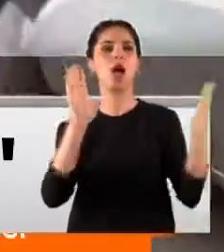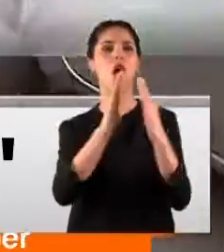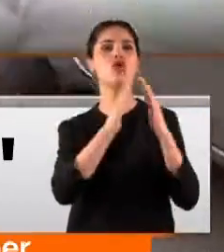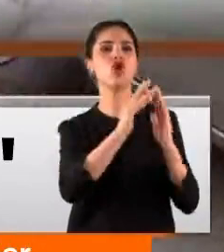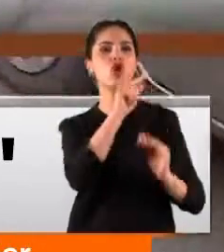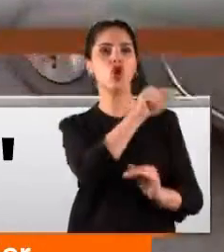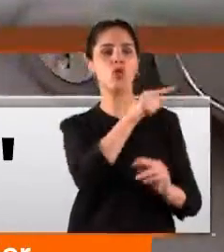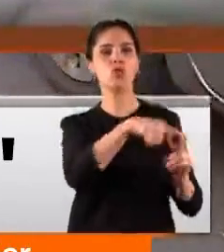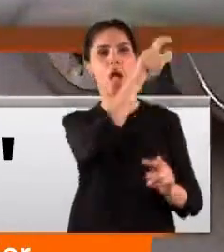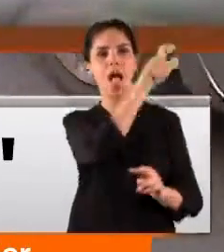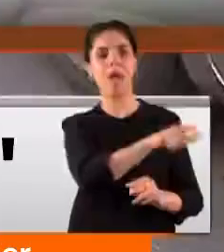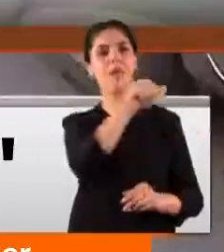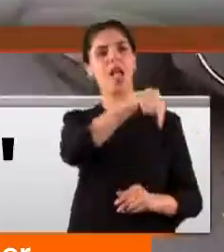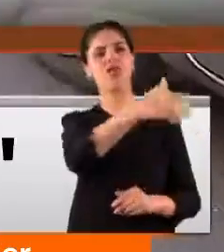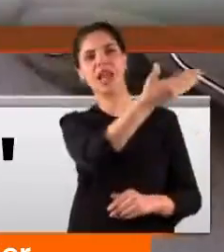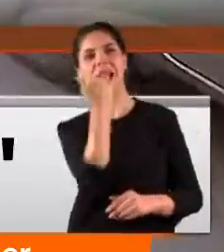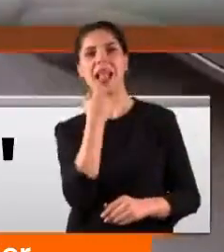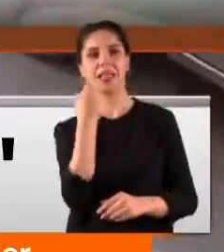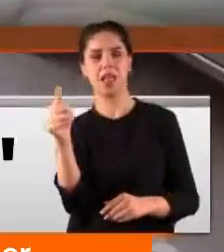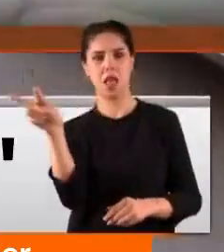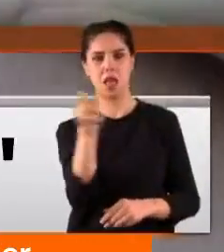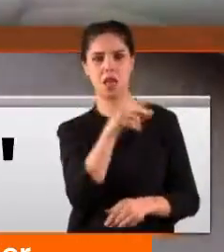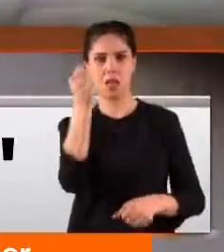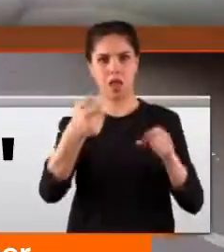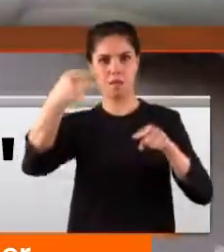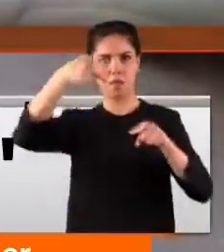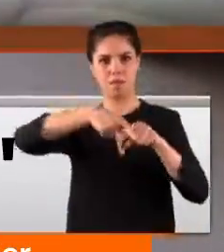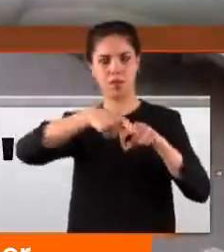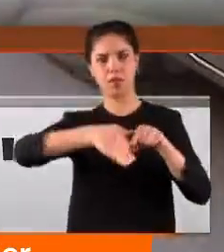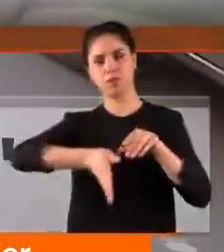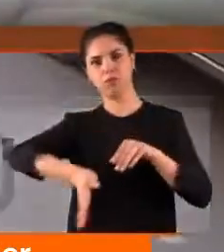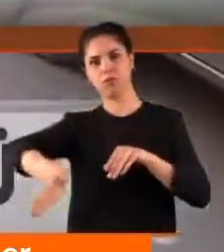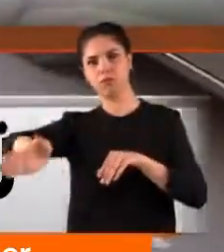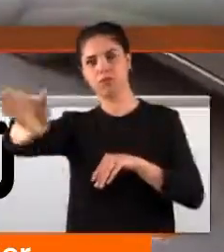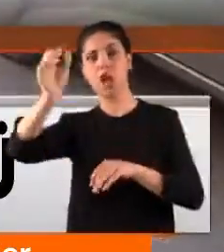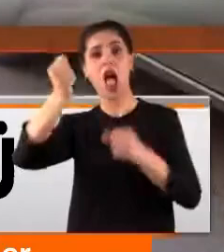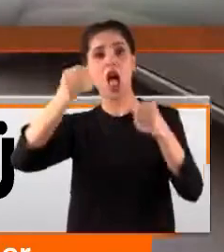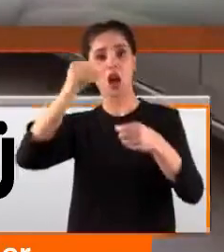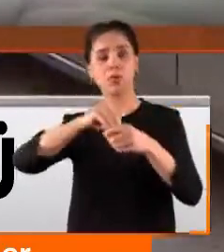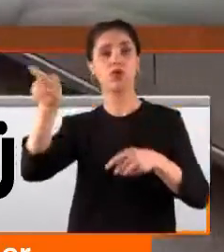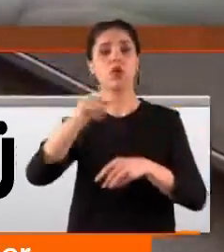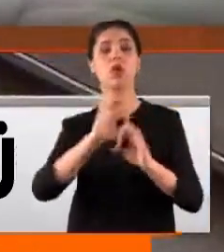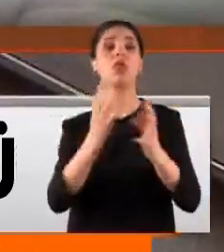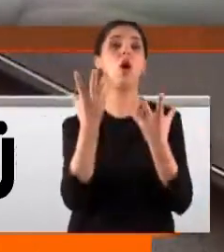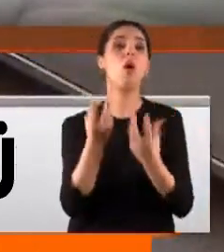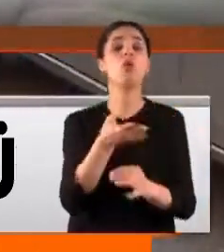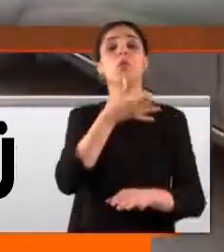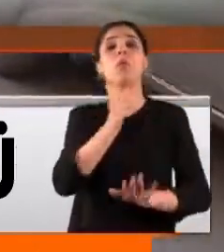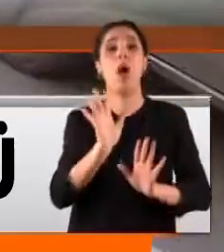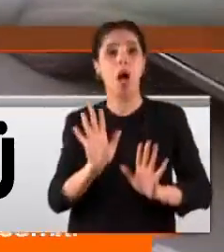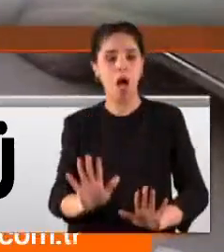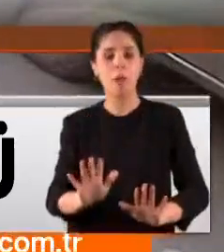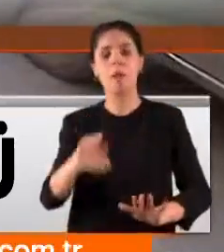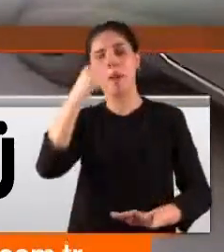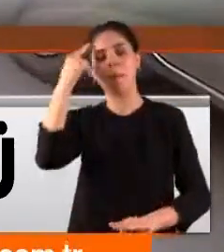Çakır'ı aşağıya çağırmasıyla başladı. İkili bir araca binip buradan uzaklaştı. Aracın içinde ne geçti bilinmiyor ama